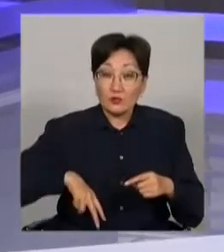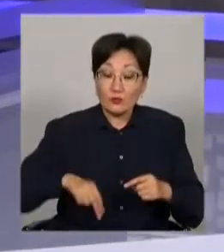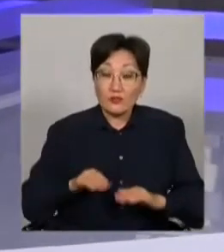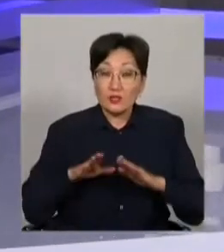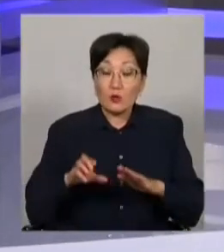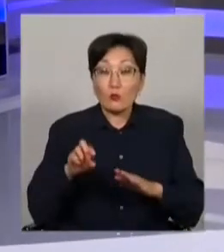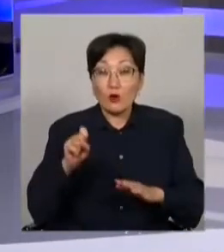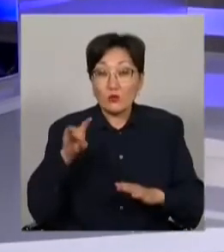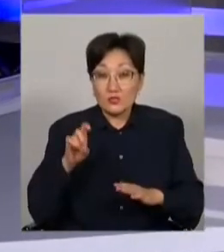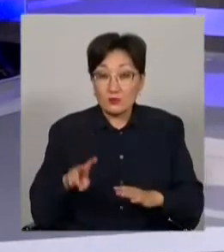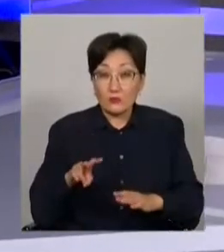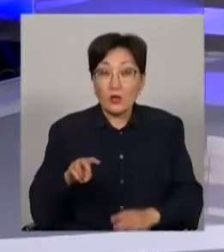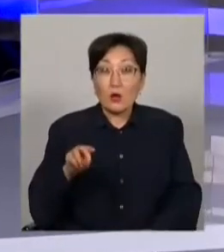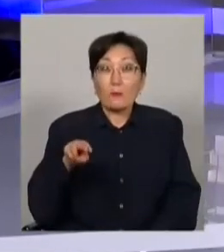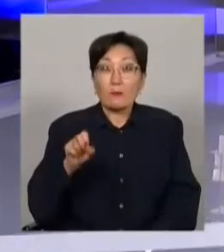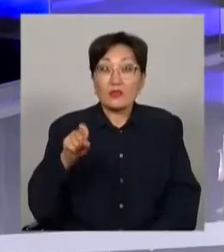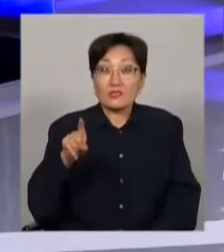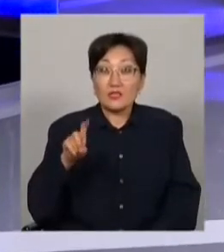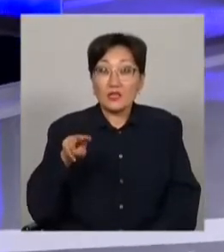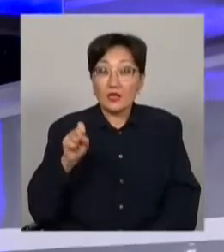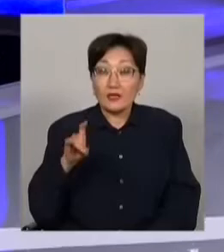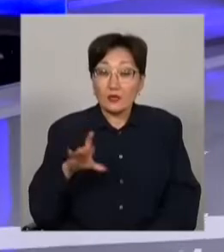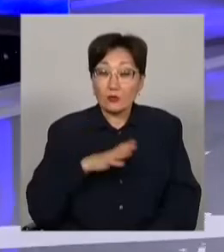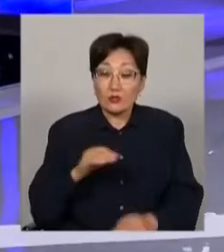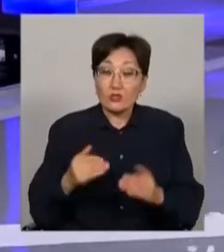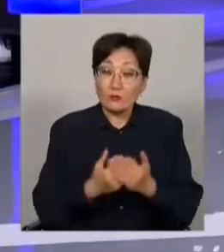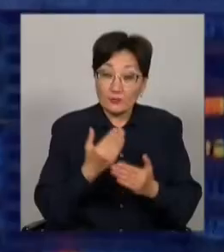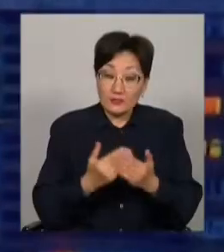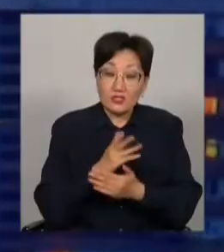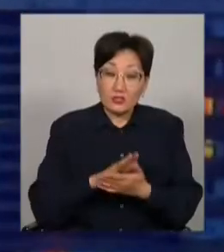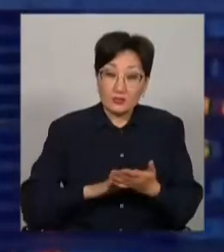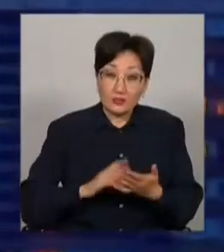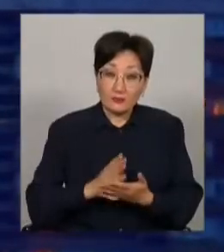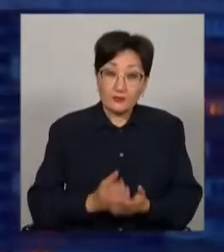директорының орынбасары Бауыржан Пазыл Хайыр Мырза болды. Біз хабарымызды жалғастырамыз.